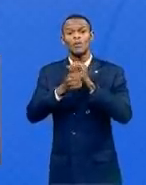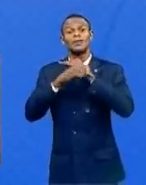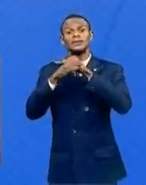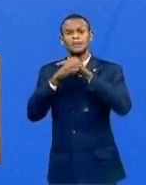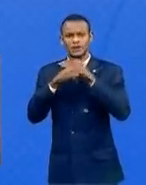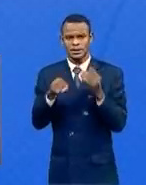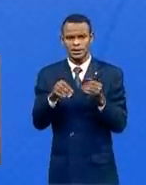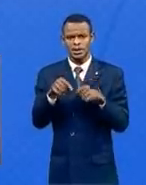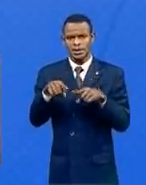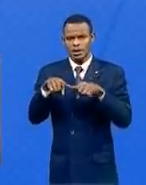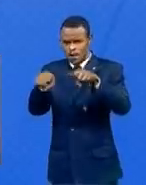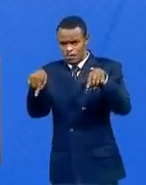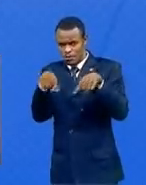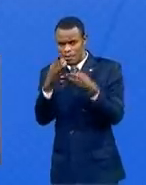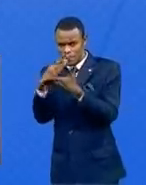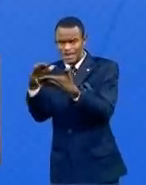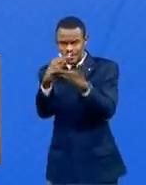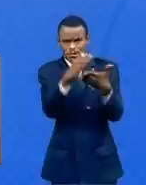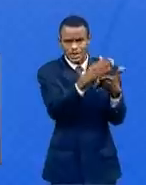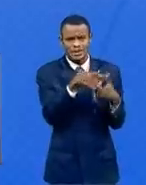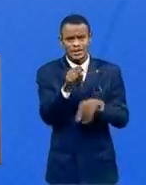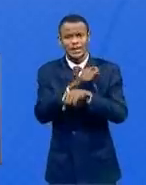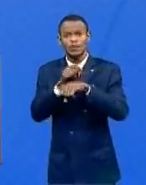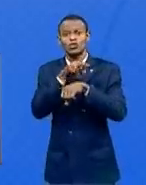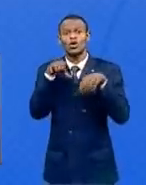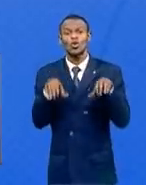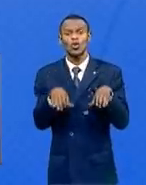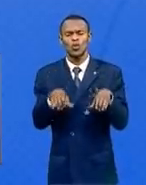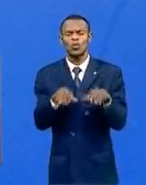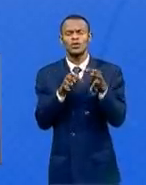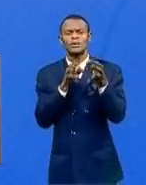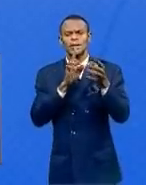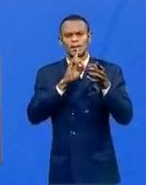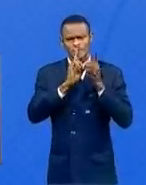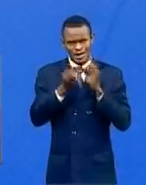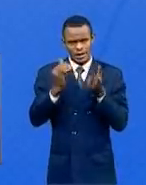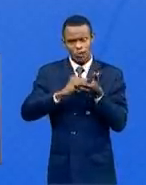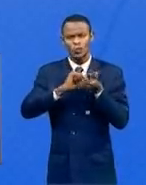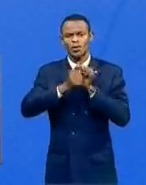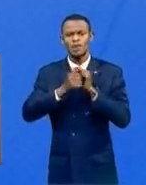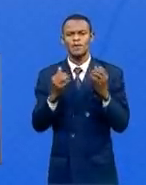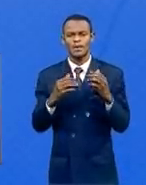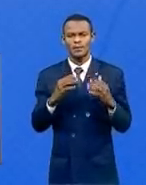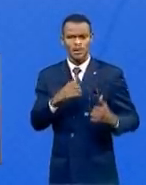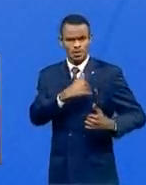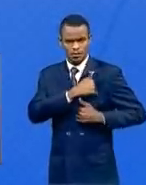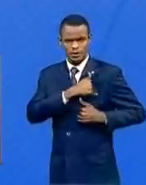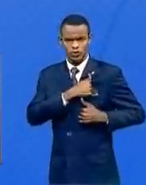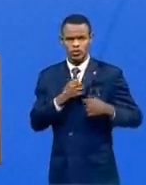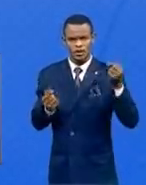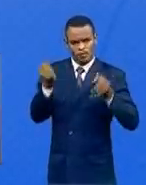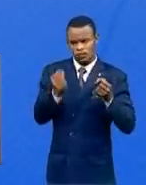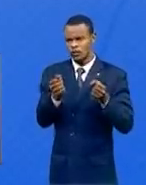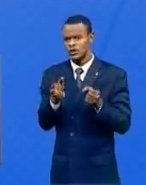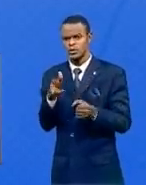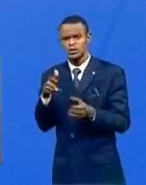de la République démocratique du Congo. Il est revenu particulièrement sur les opérations militaires qui se déroulent dans les provinces du